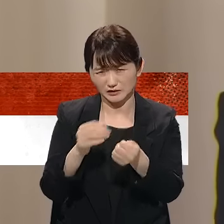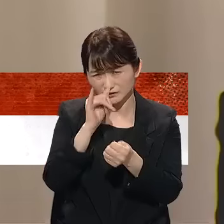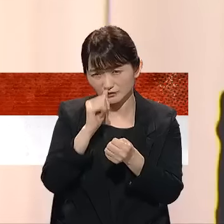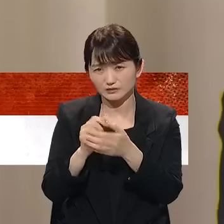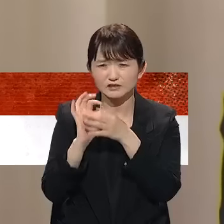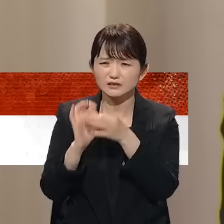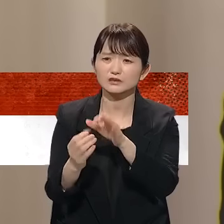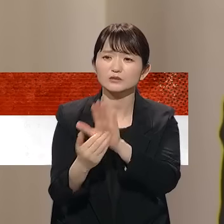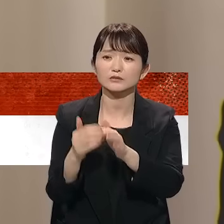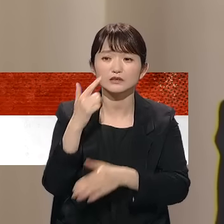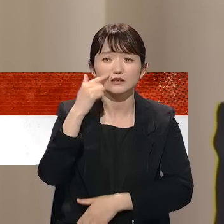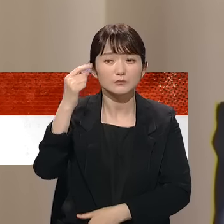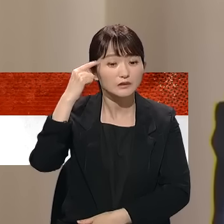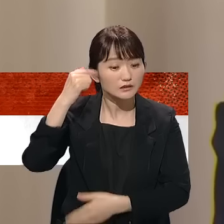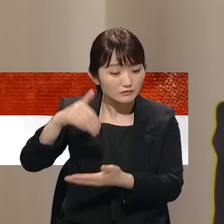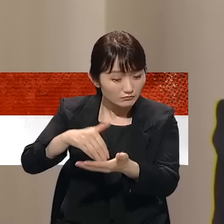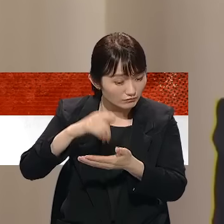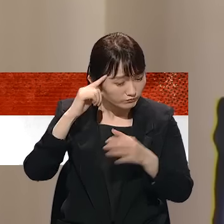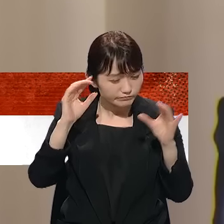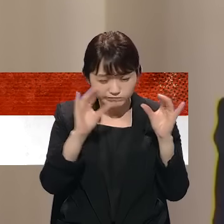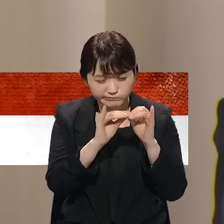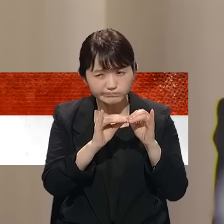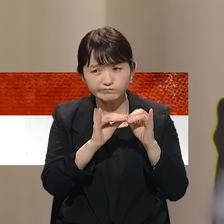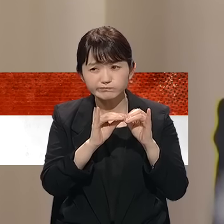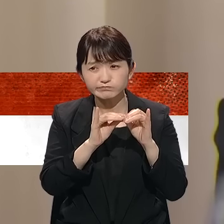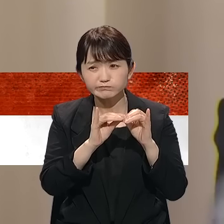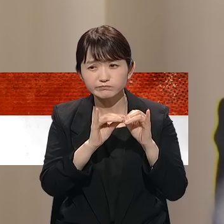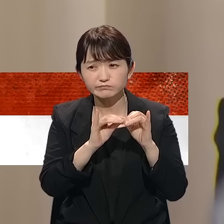번도 아빠 의견에 찬성한 적도 없고 동의한 적도 없고